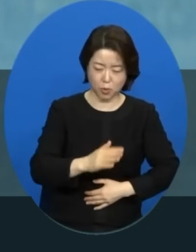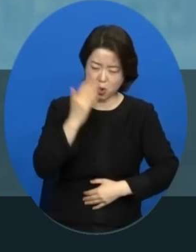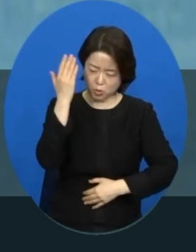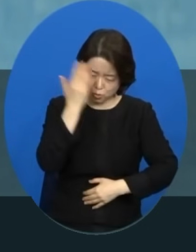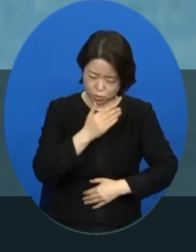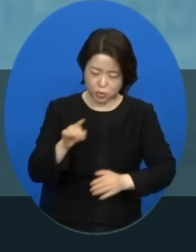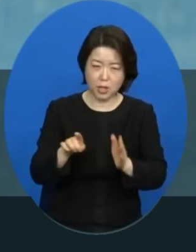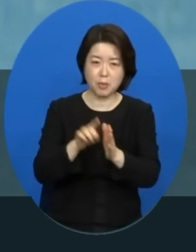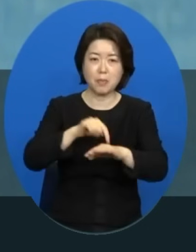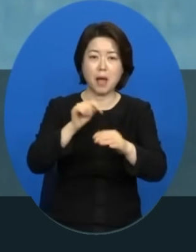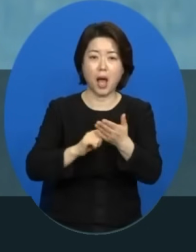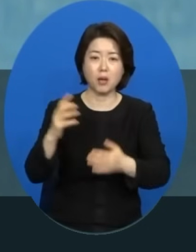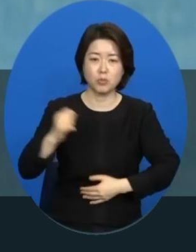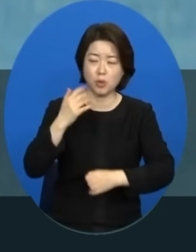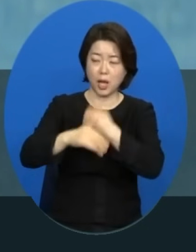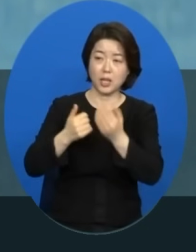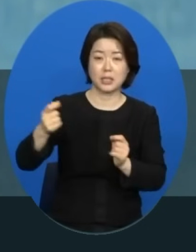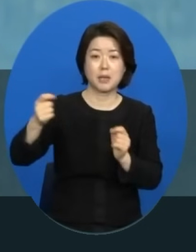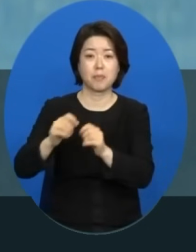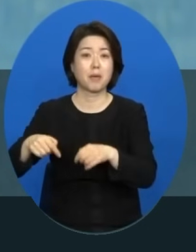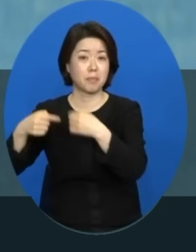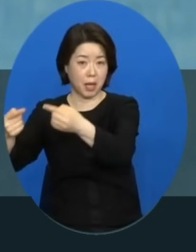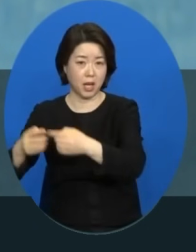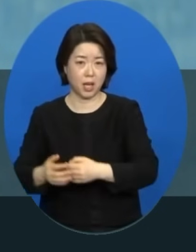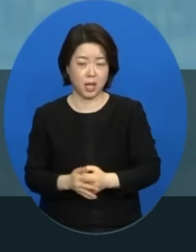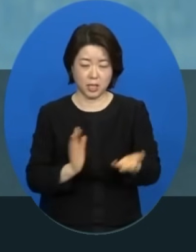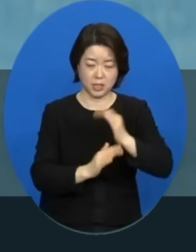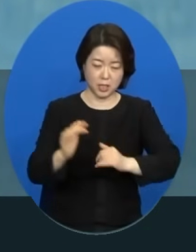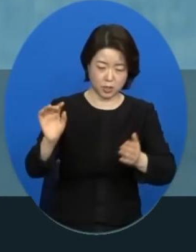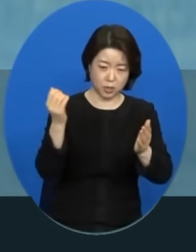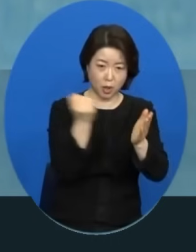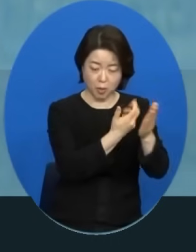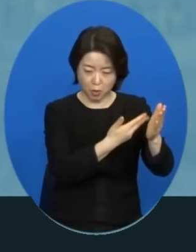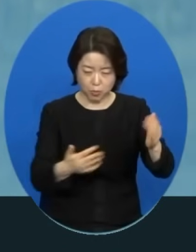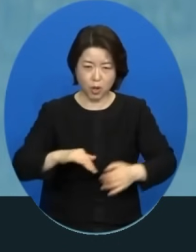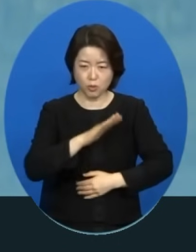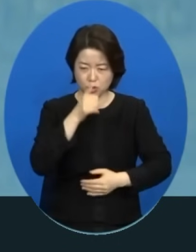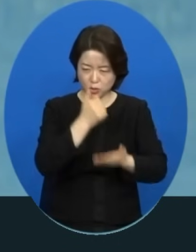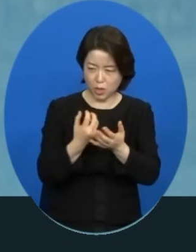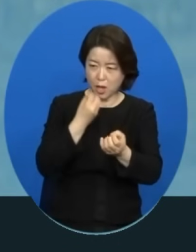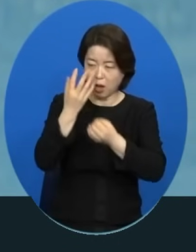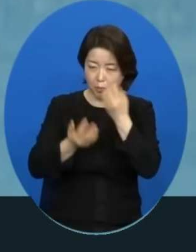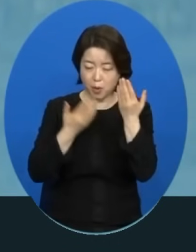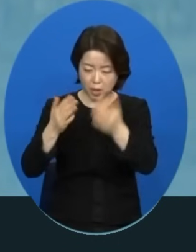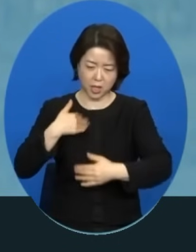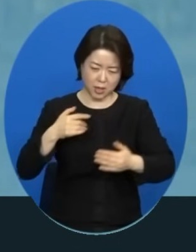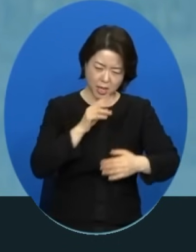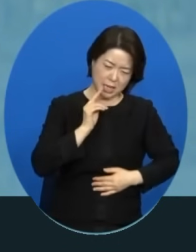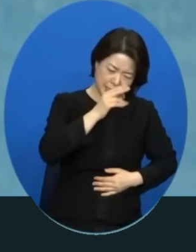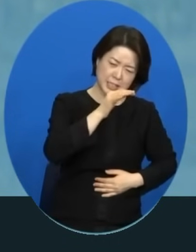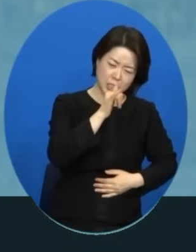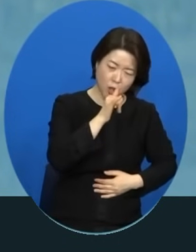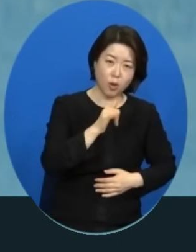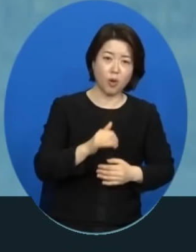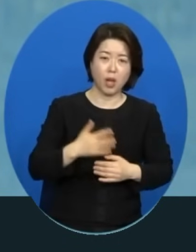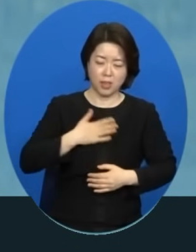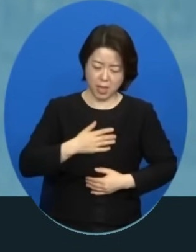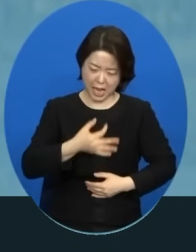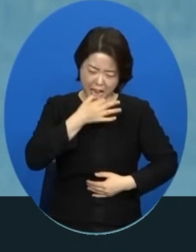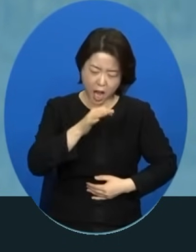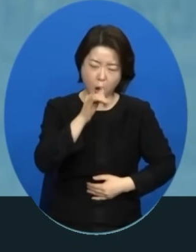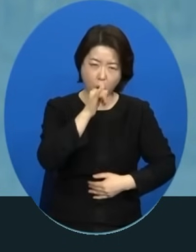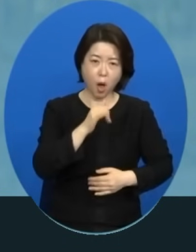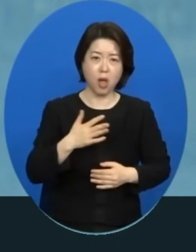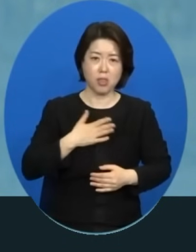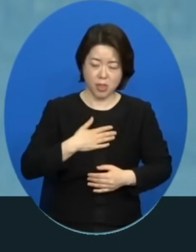믿음으로 하나님께 나아가자. 예수 그리스도의 보혈이 우리가 우리의 죄를 자백하고 우리 안에 시기심이 있습니다, 우리 안에 정욕이 있습니다,